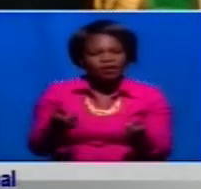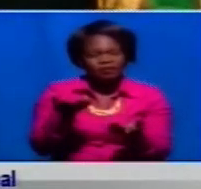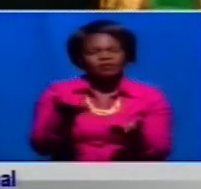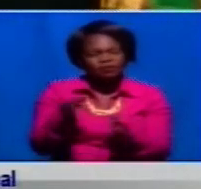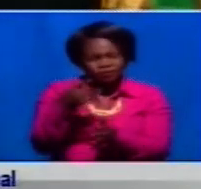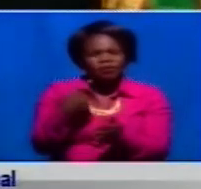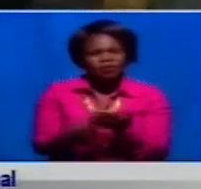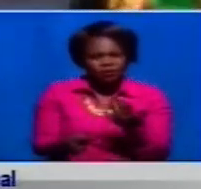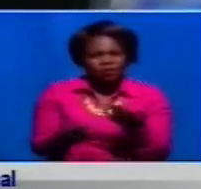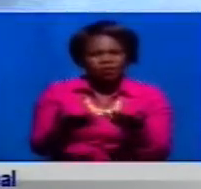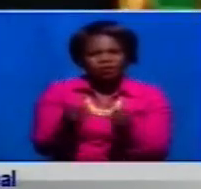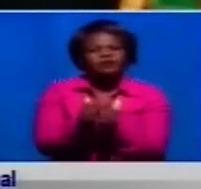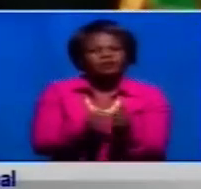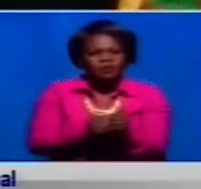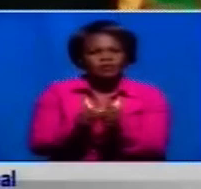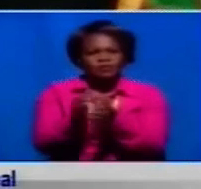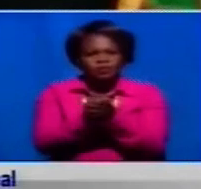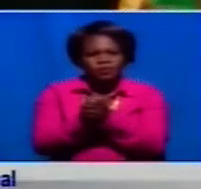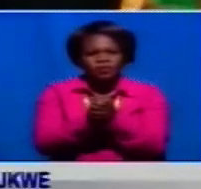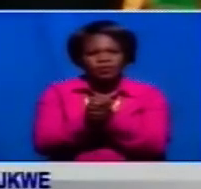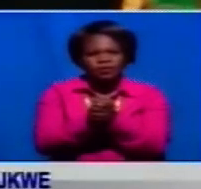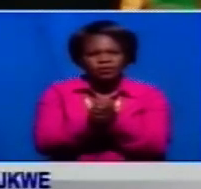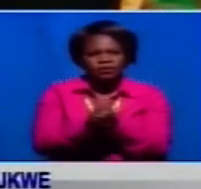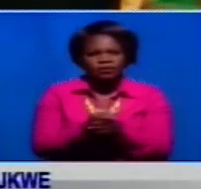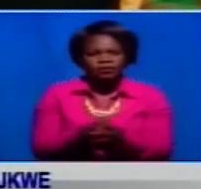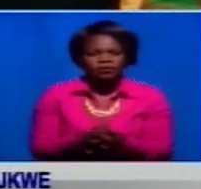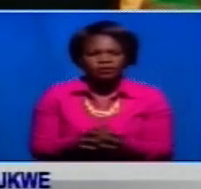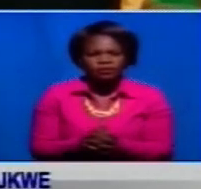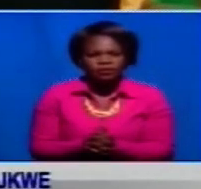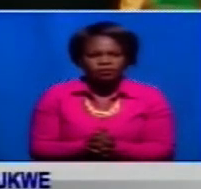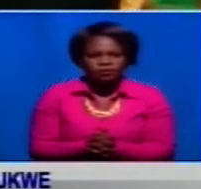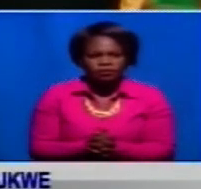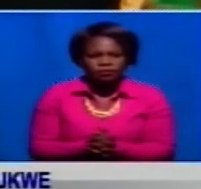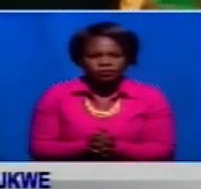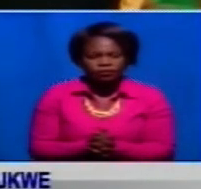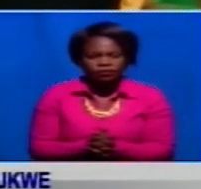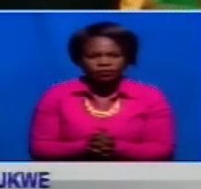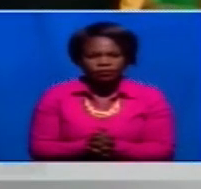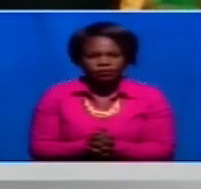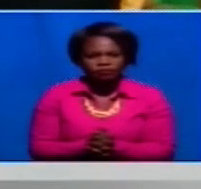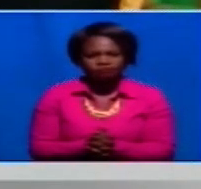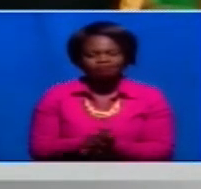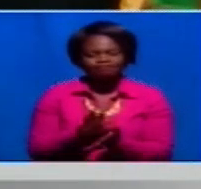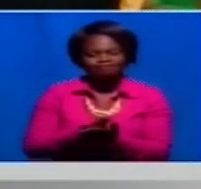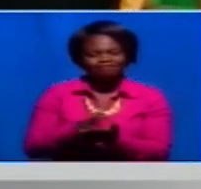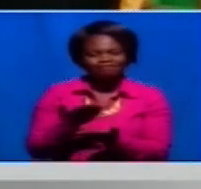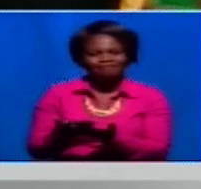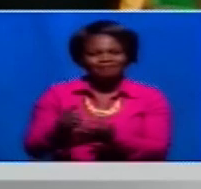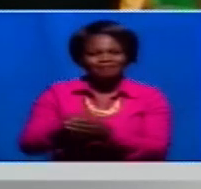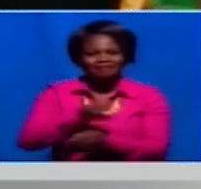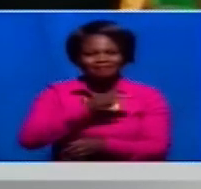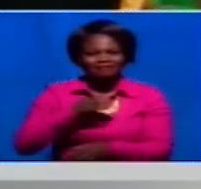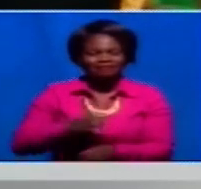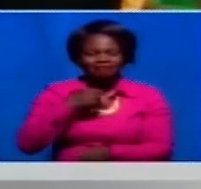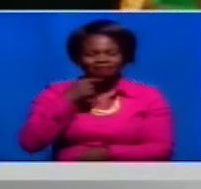is about, cooperation. 谢谢您，您刚刚非常详细的阐述一下我们的合作，确实是这样的。真正的友谊主